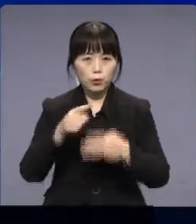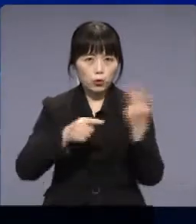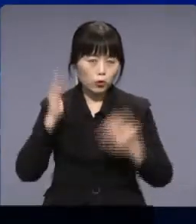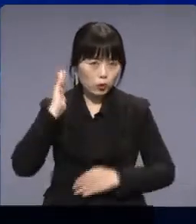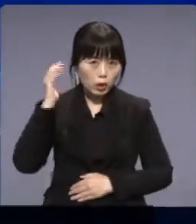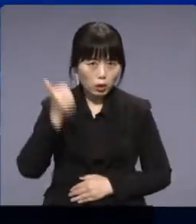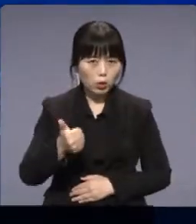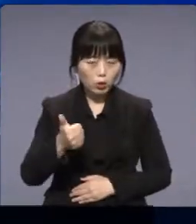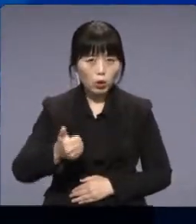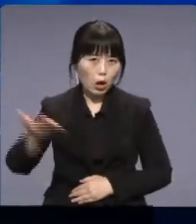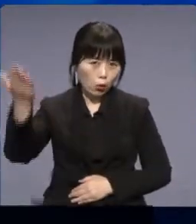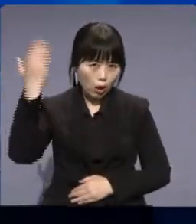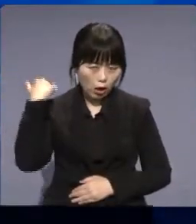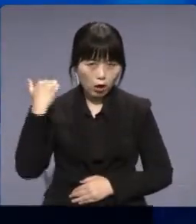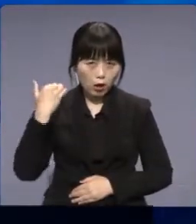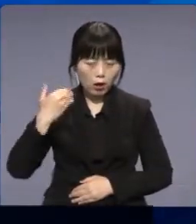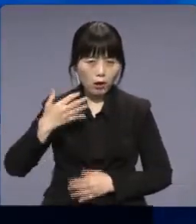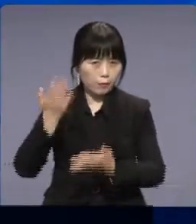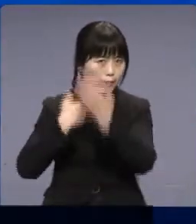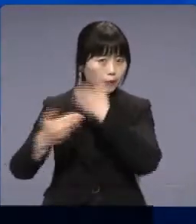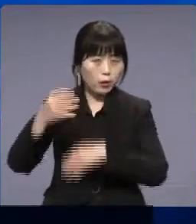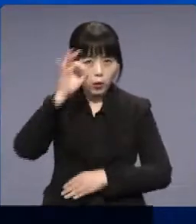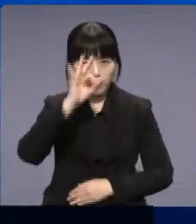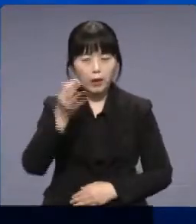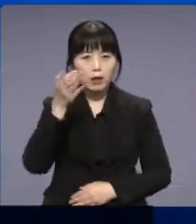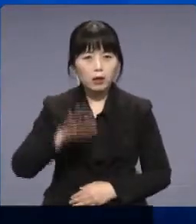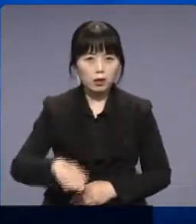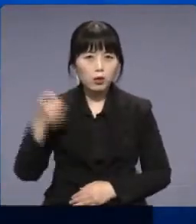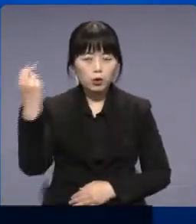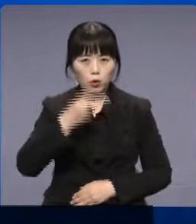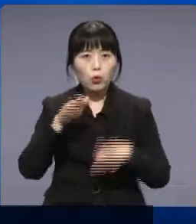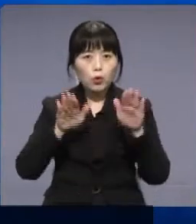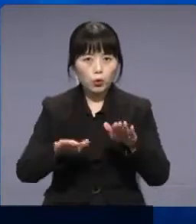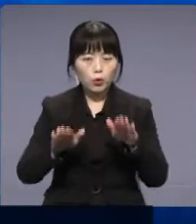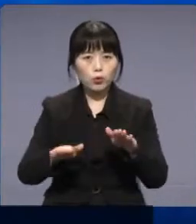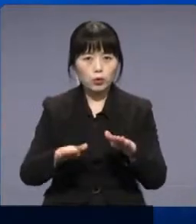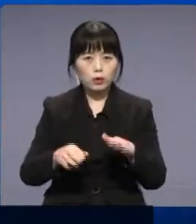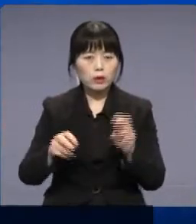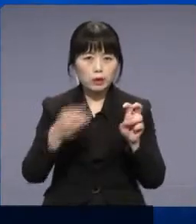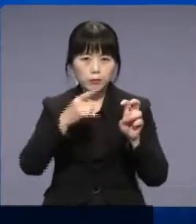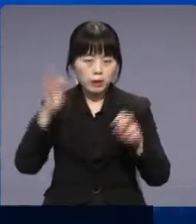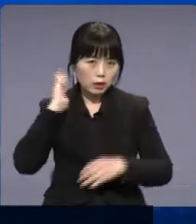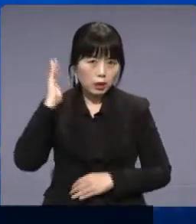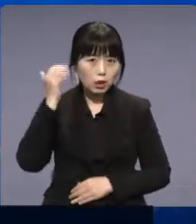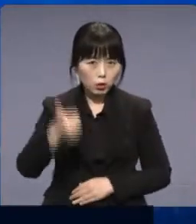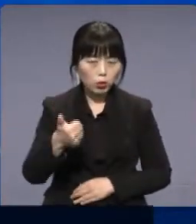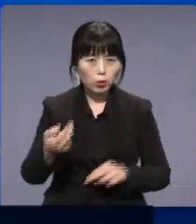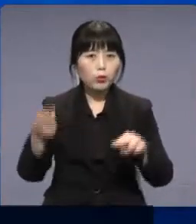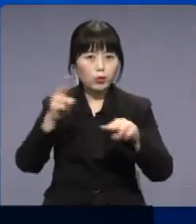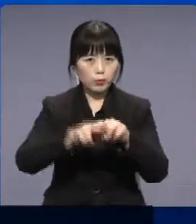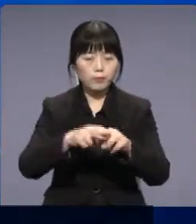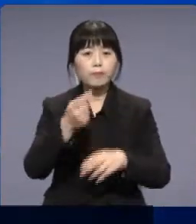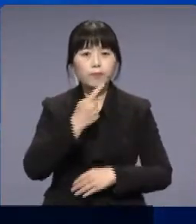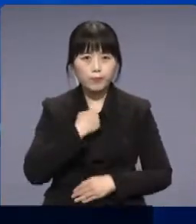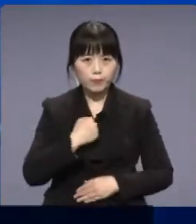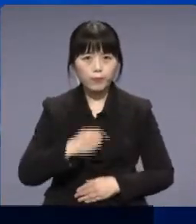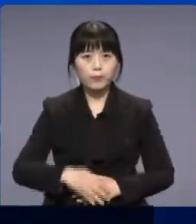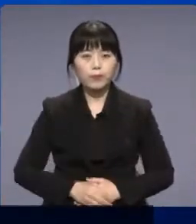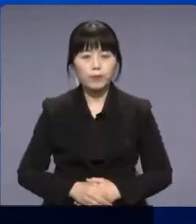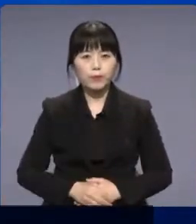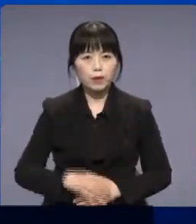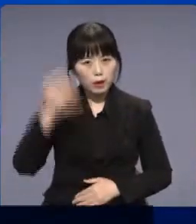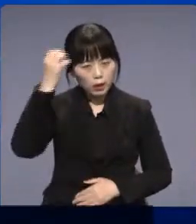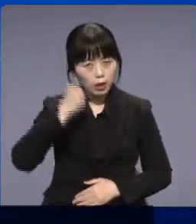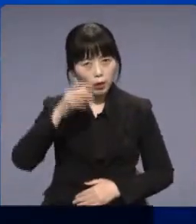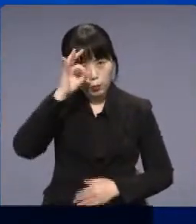윤석열 대통령의 과거 쭉 톱아 보셨는데요. 그리고 오늘 20대 대통령에 취임을 했습니다.